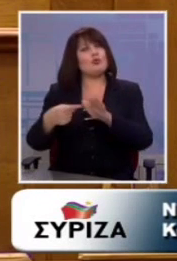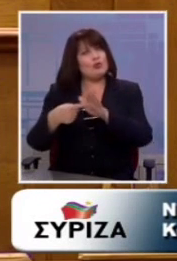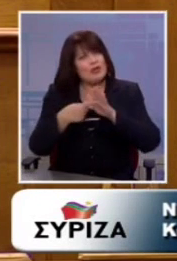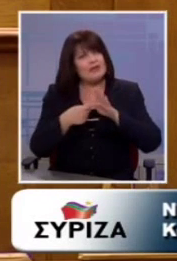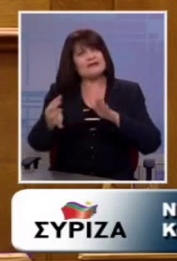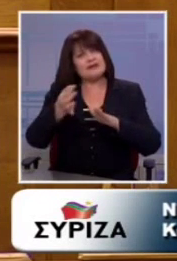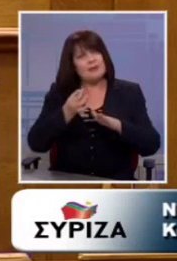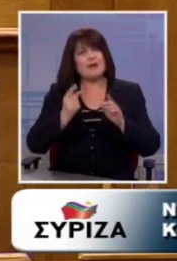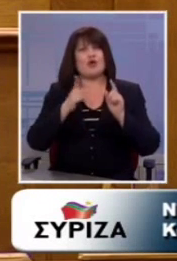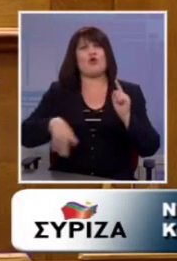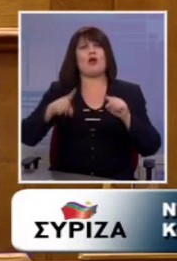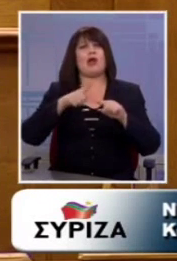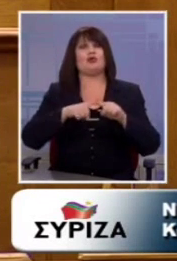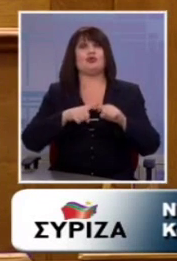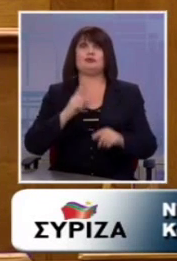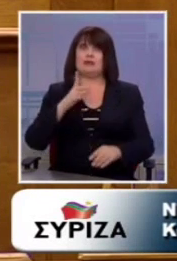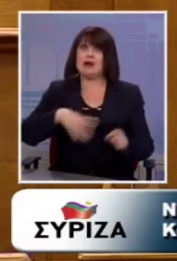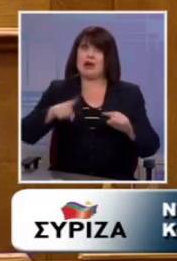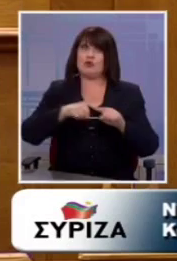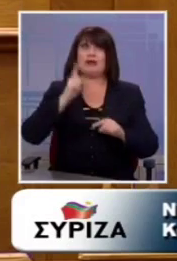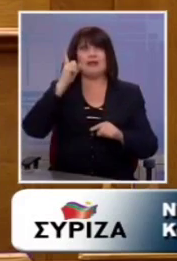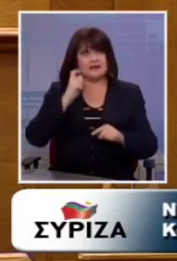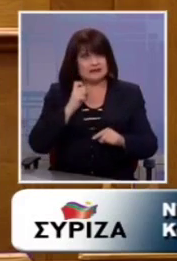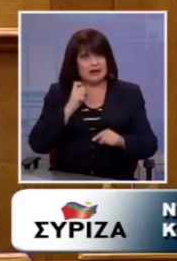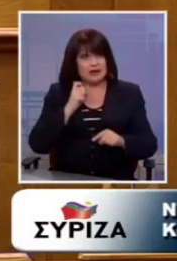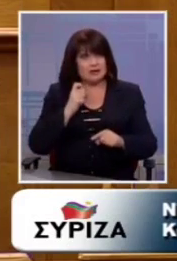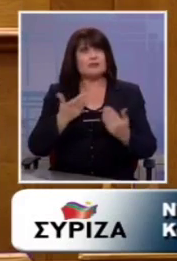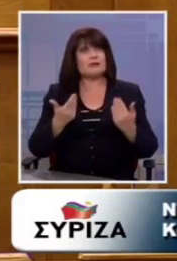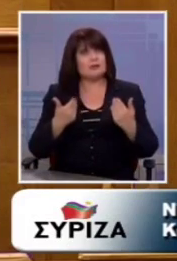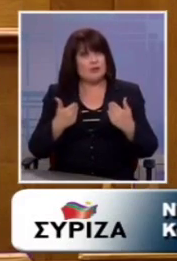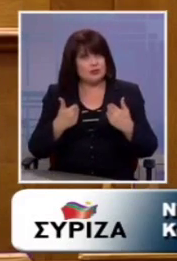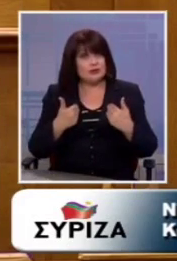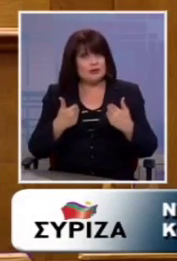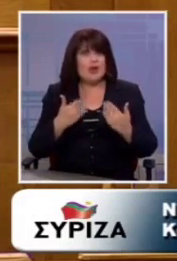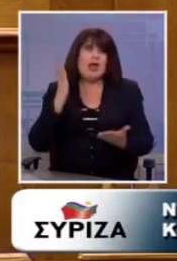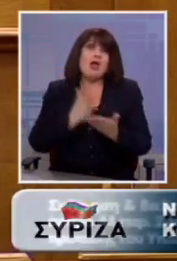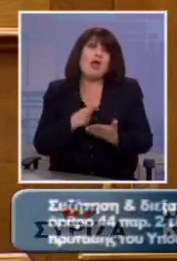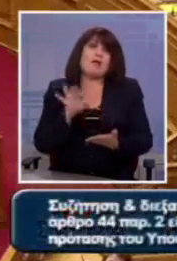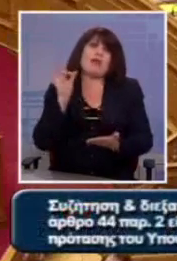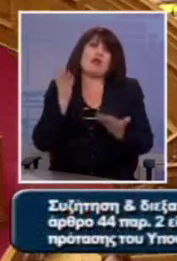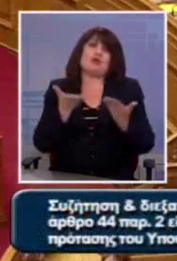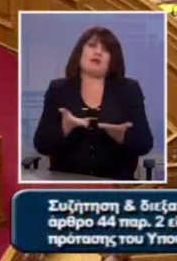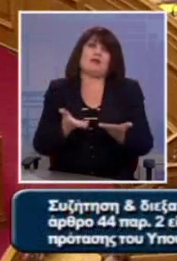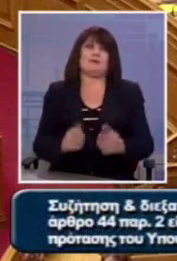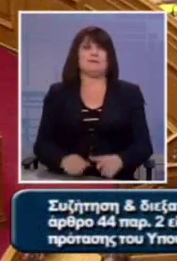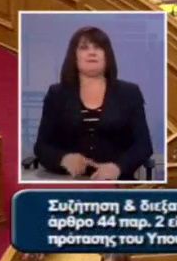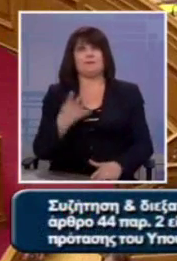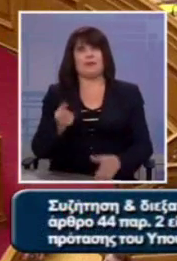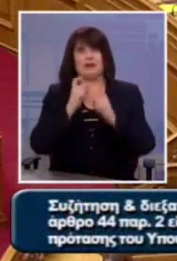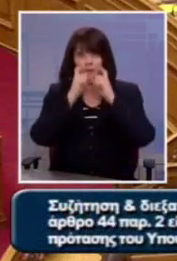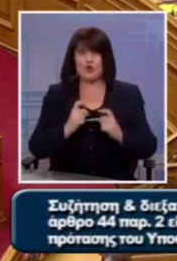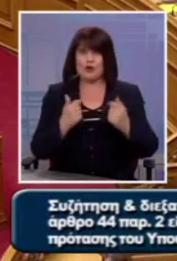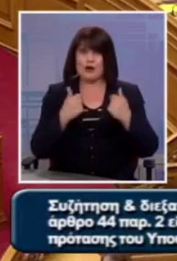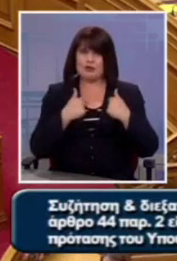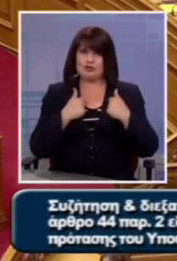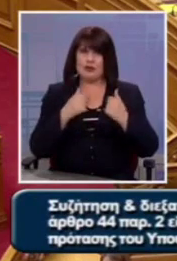λαού. Και ο ελληνικός λαός θα γνωρίζει ότι μετά λόγω γνώσεως κάνει μια επιλογή. Έχουμε όμως υποχρέωση